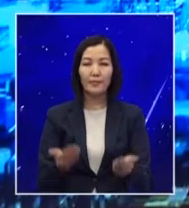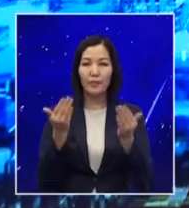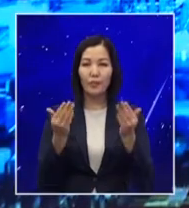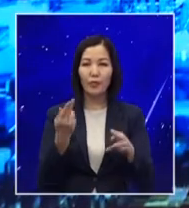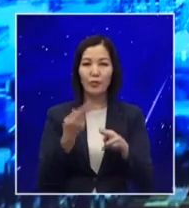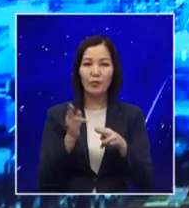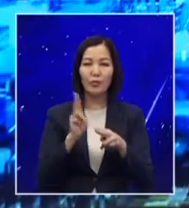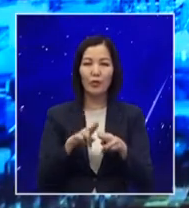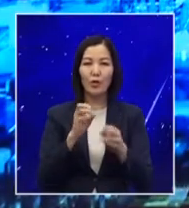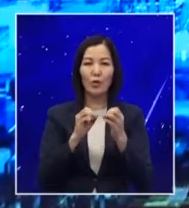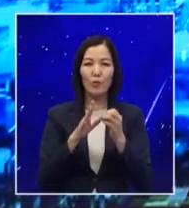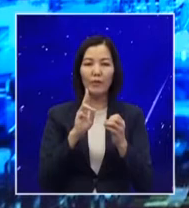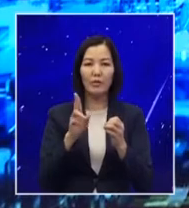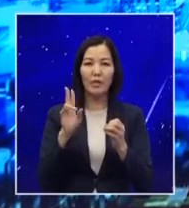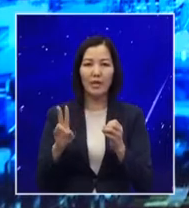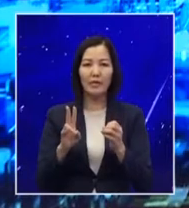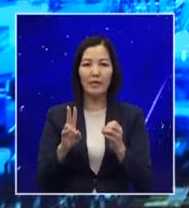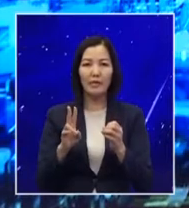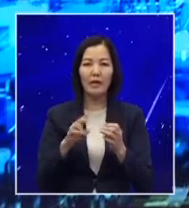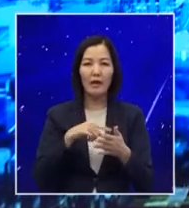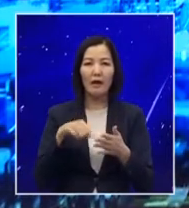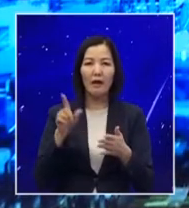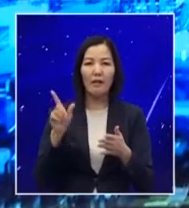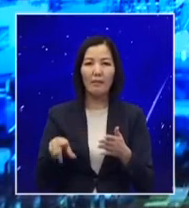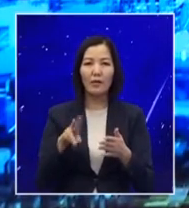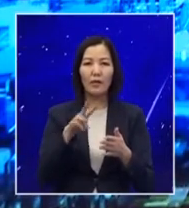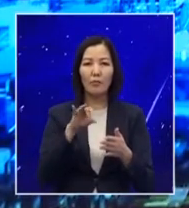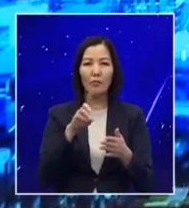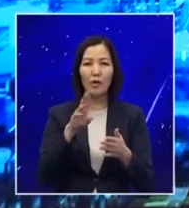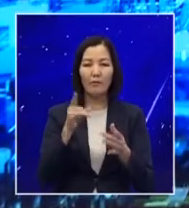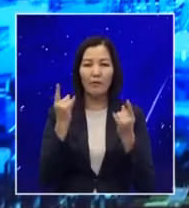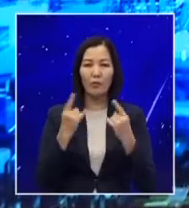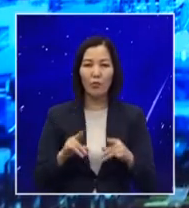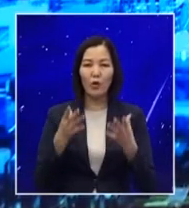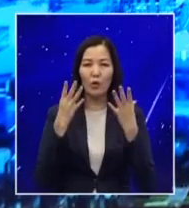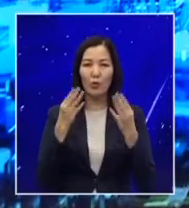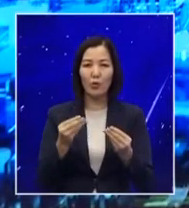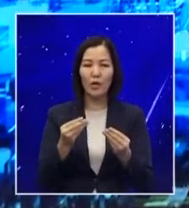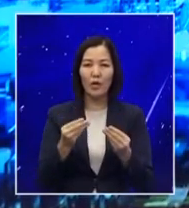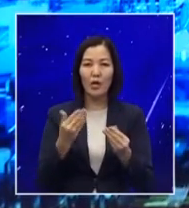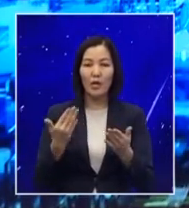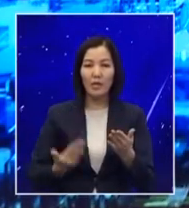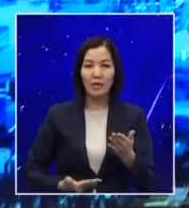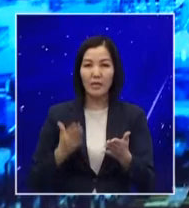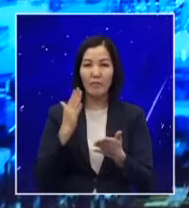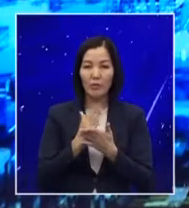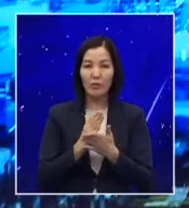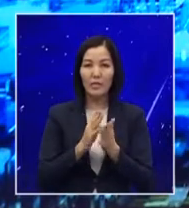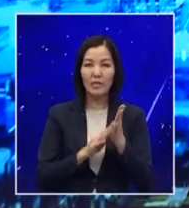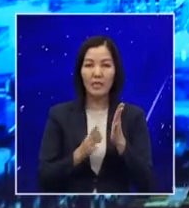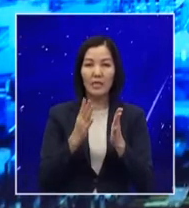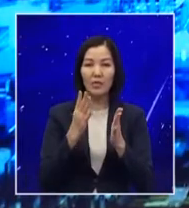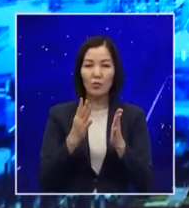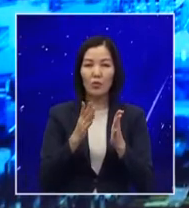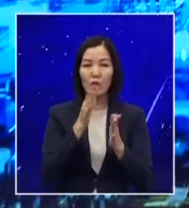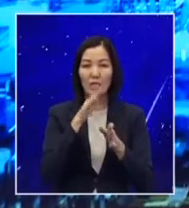Бүгін сондай-ақ 15 қазан айтулы қаламгер Сайын Мұратбековтың туған күні. Көзтірі болғанда 84 жасқа толар еді.